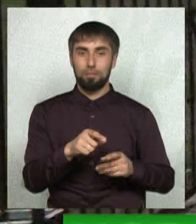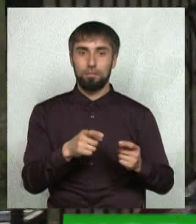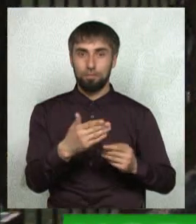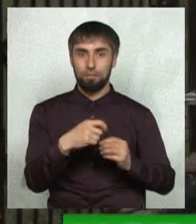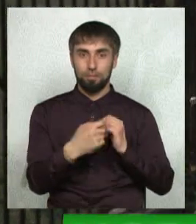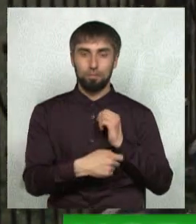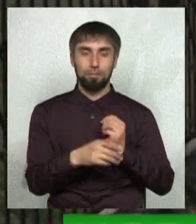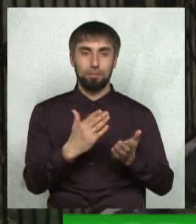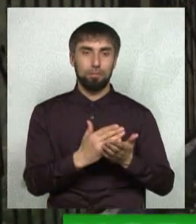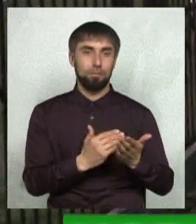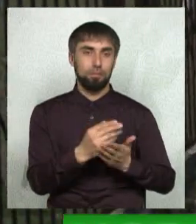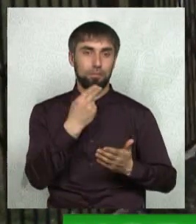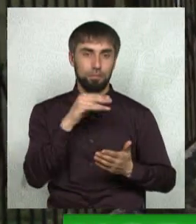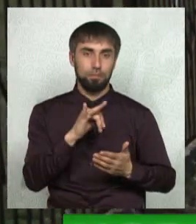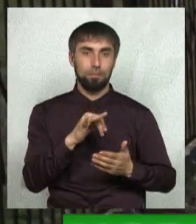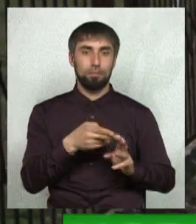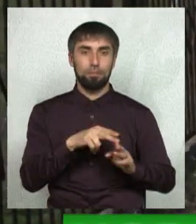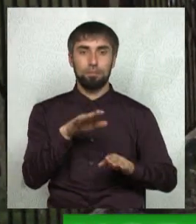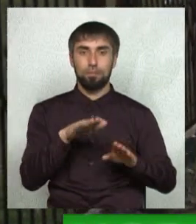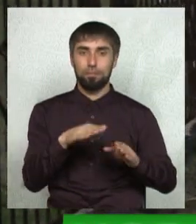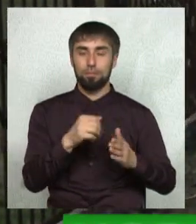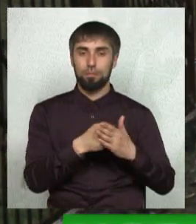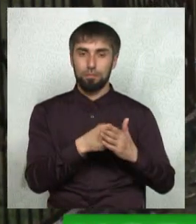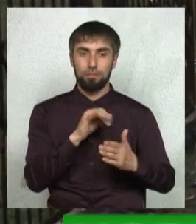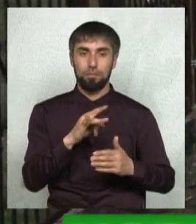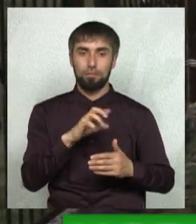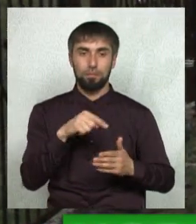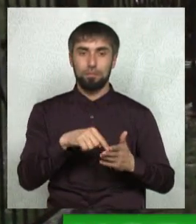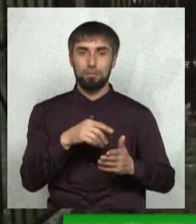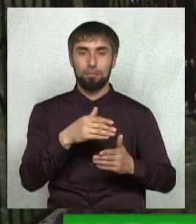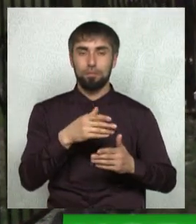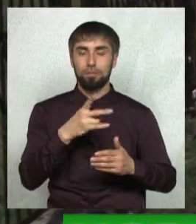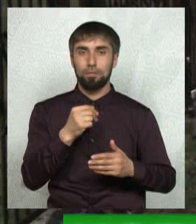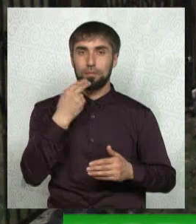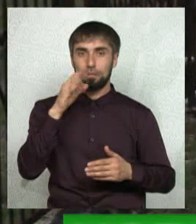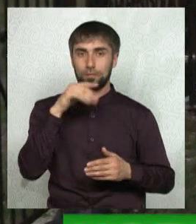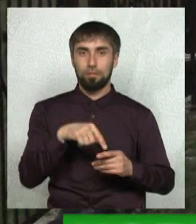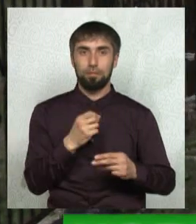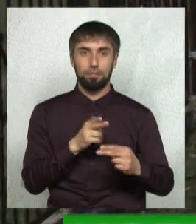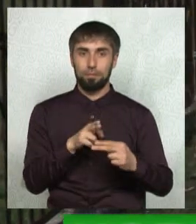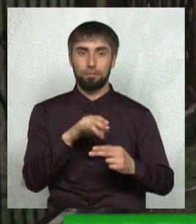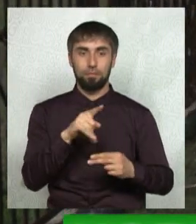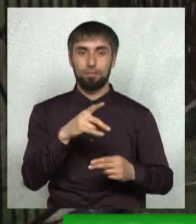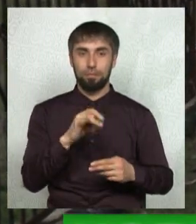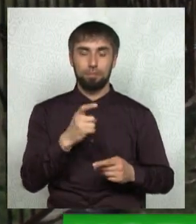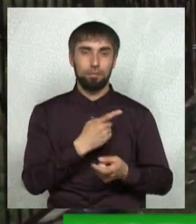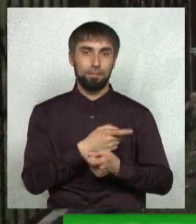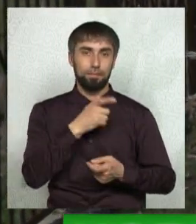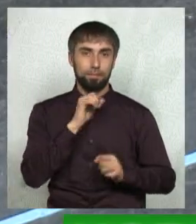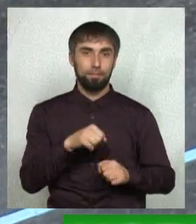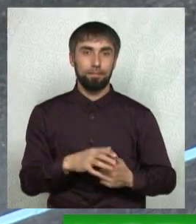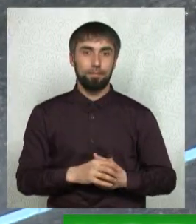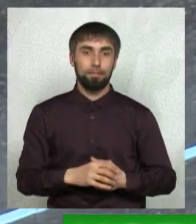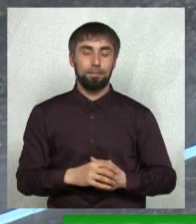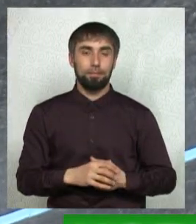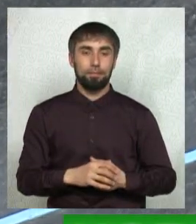материал обладает высокой прочностью, устойчив к перепадам температур, а трубы не влияют на качество воды, то есть из них смело можно пить.